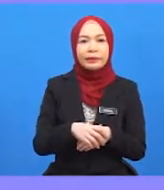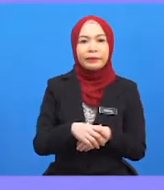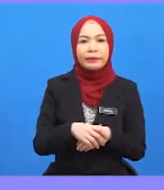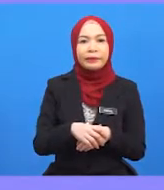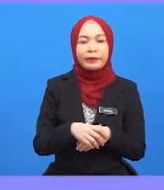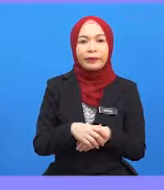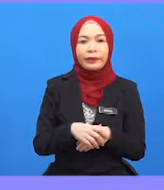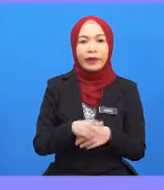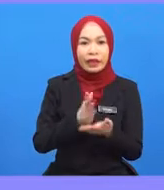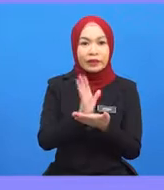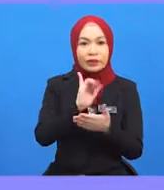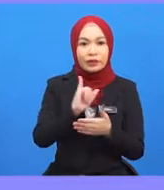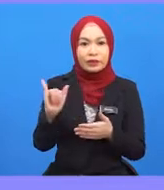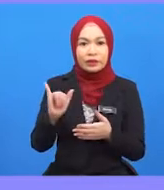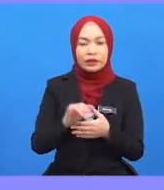Seterusnya,